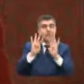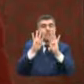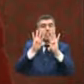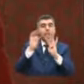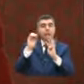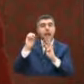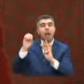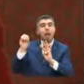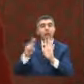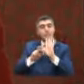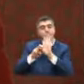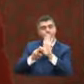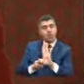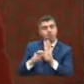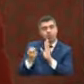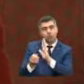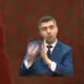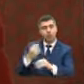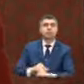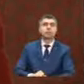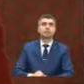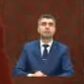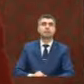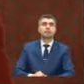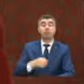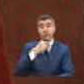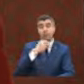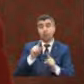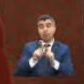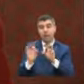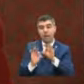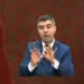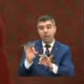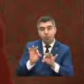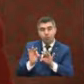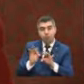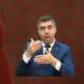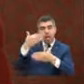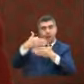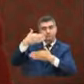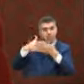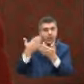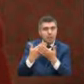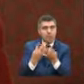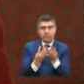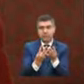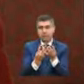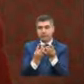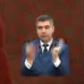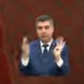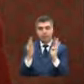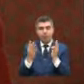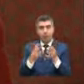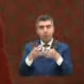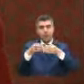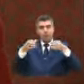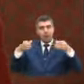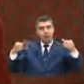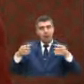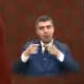جديد. اللي نقول لك هو أنه هذه الاستراتيجية ديال البنايات والمدرجات الضخمة والكبرى وما إلى